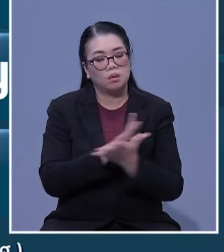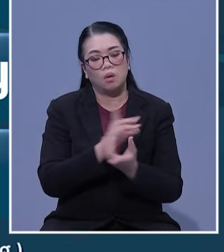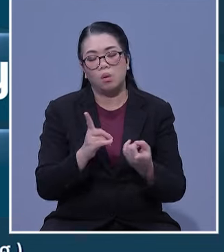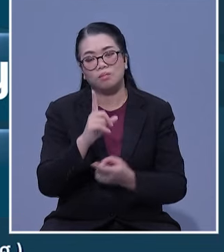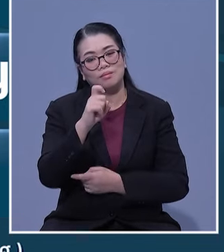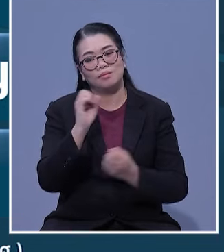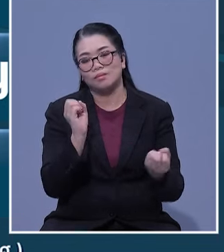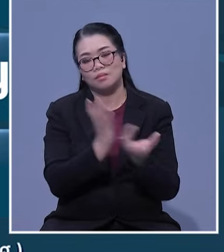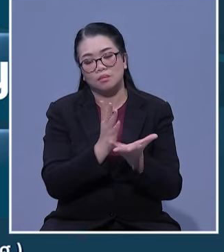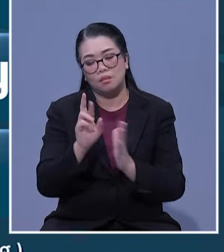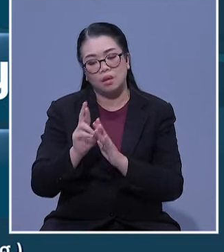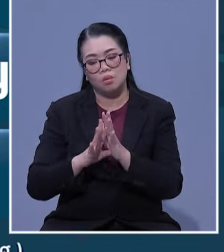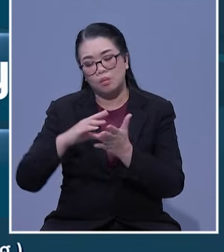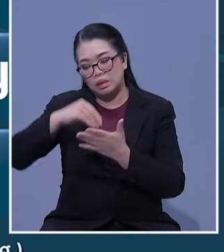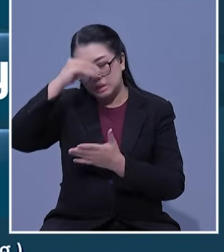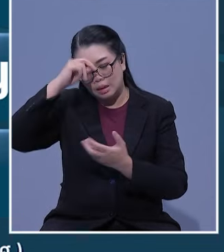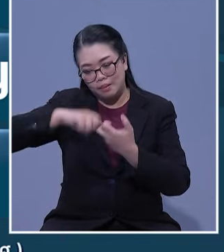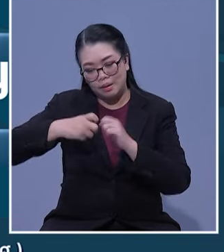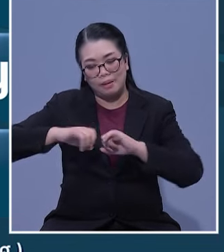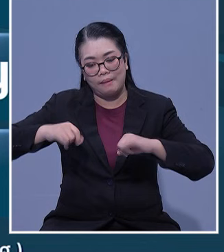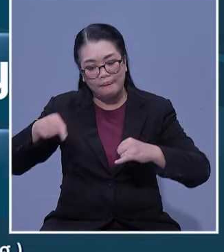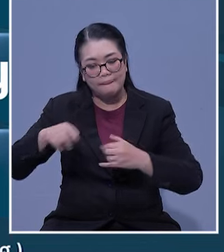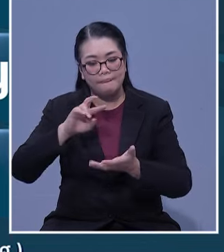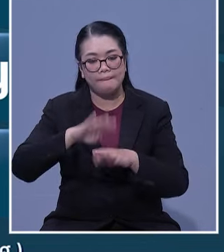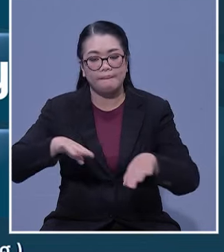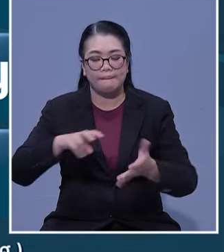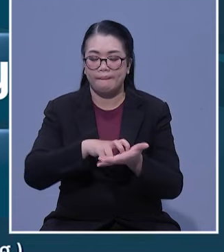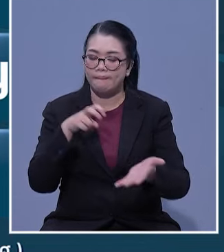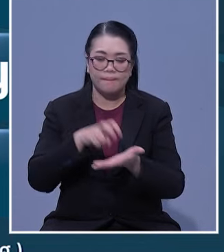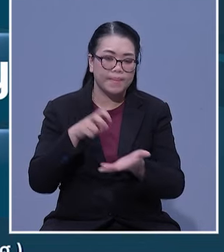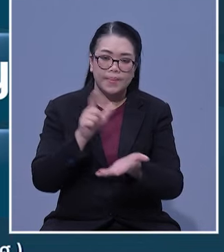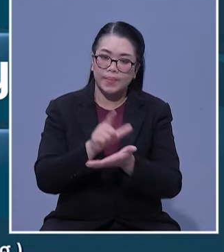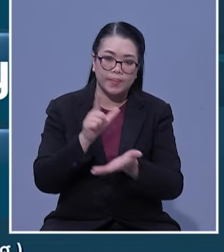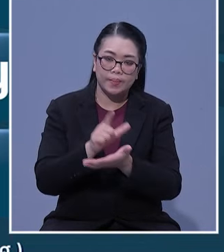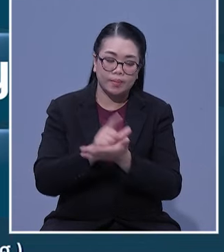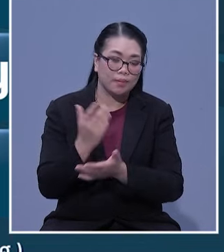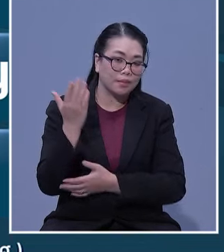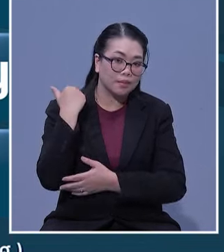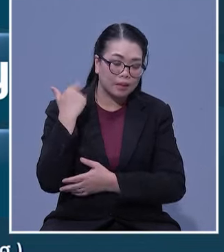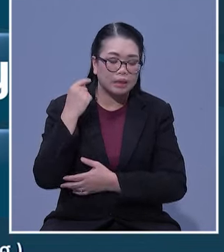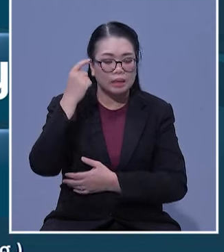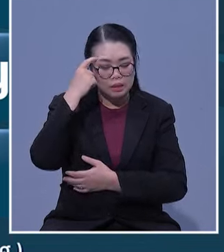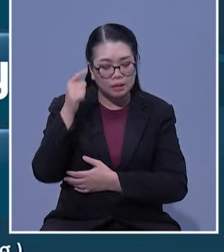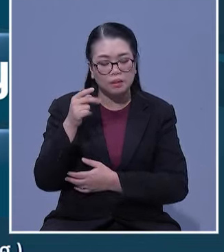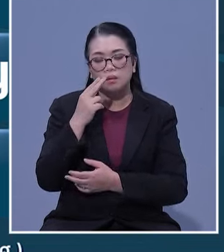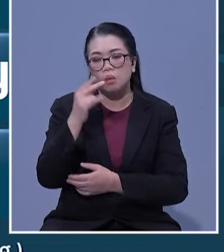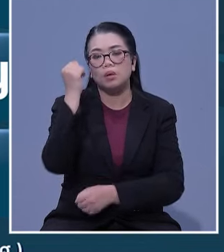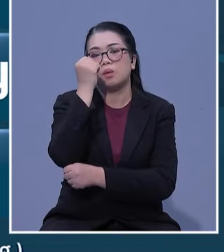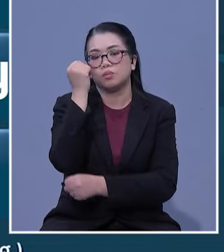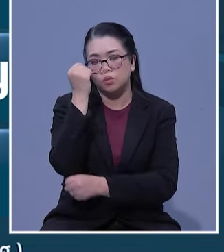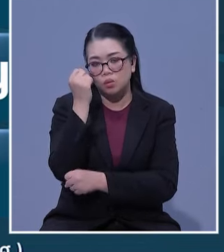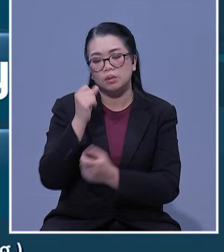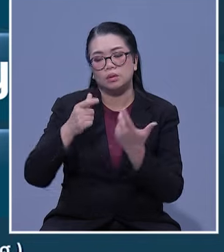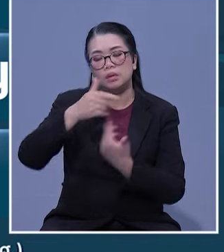ไปถึงเรื่องของระบบการศึกษาที่มีปัญหาทำให้เด็กออกกลางอคันเพิ่มขึ้นในอดีตเนี่ยนะครับอาจจะมองเพียงแค่ปัจจัยเรื่องของทาง